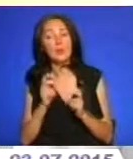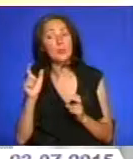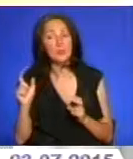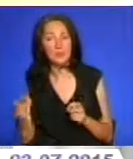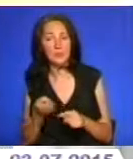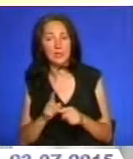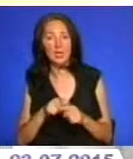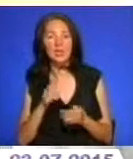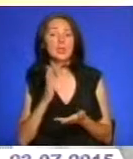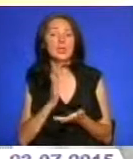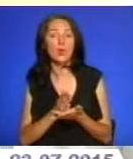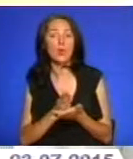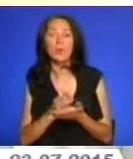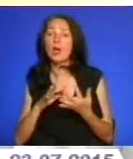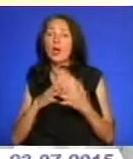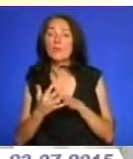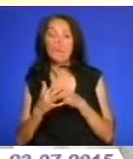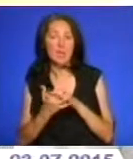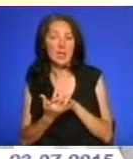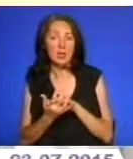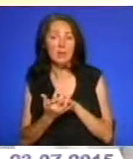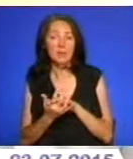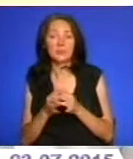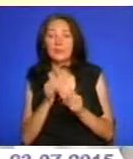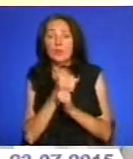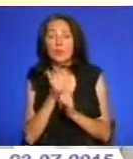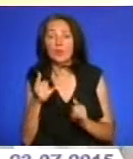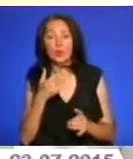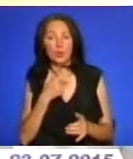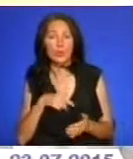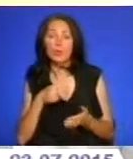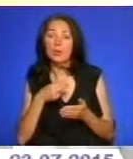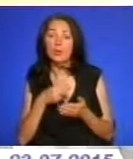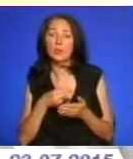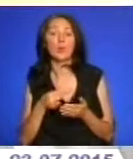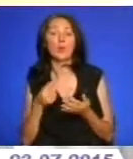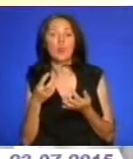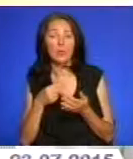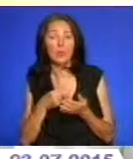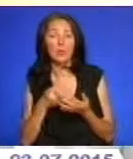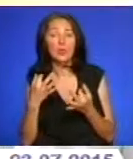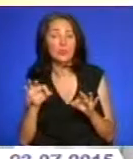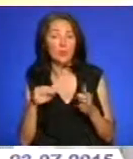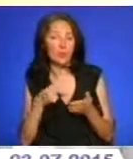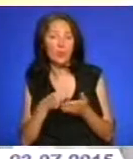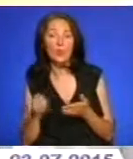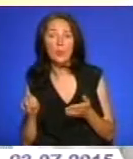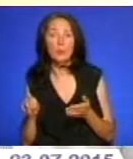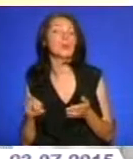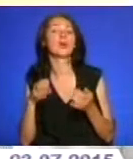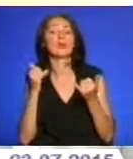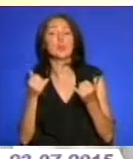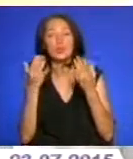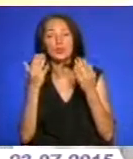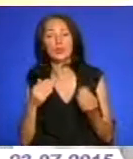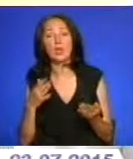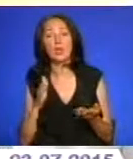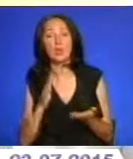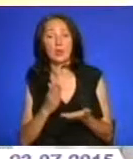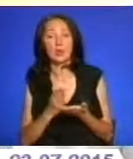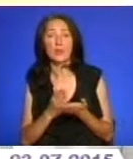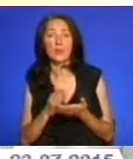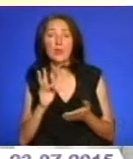Підприємці, які знаходяться в селах, не можуть собі дозволити разово купити, тому що фактично вони сьогоднішній день